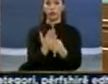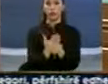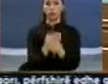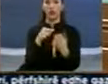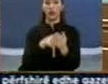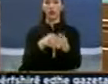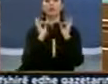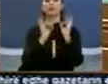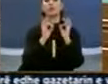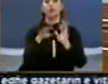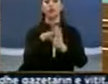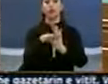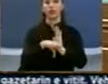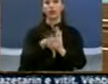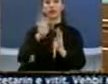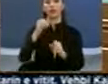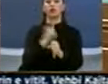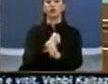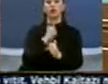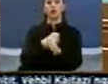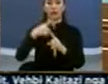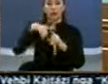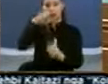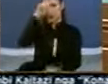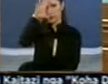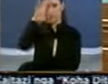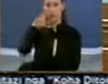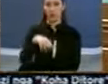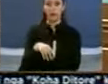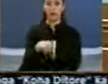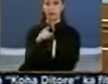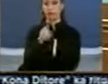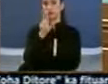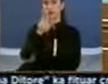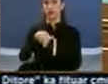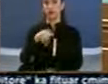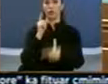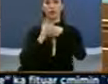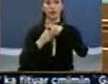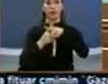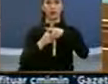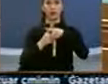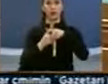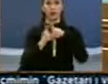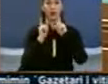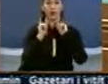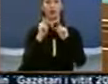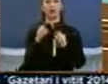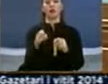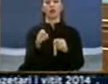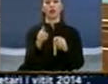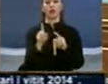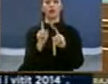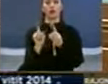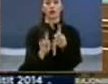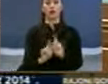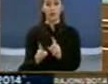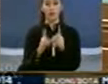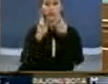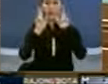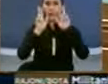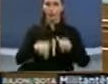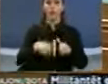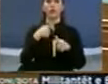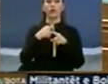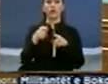ligj veçantë statusi i Trepçës. Kjo është e vërteta, prandaj kjo çështje duhet dhe mund të rregullohet